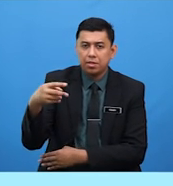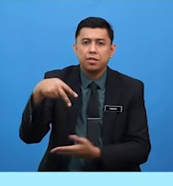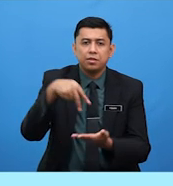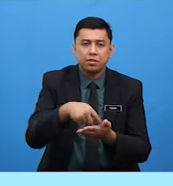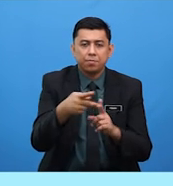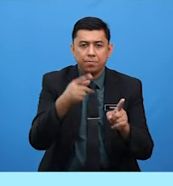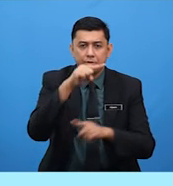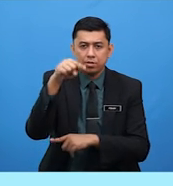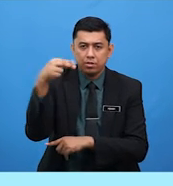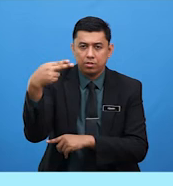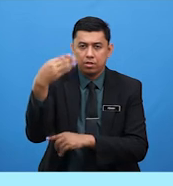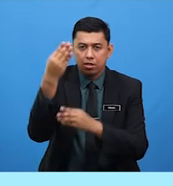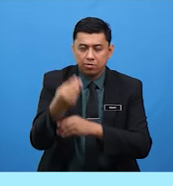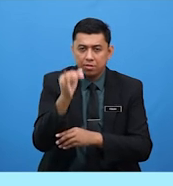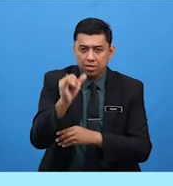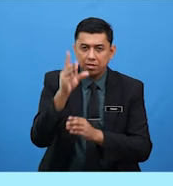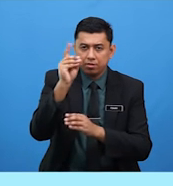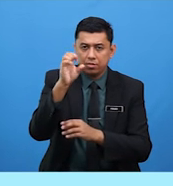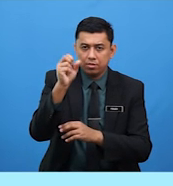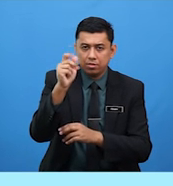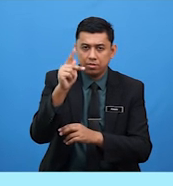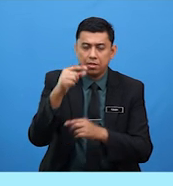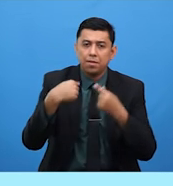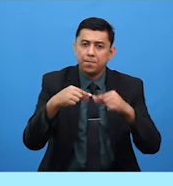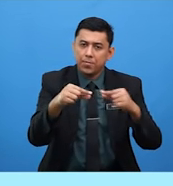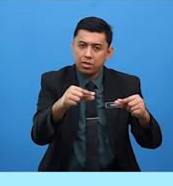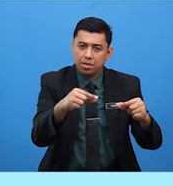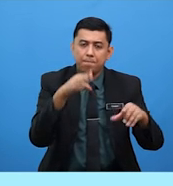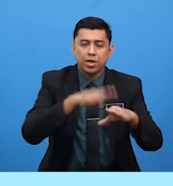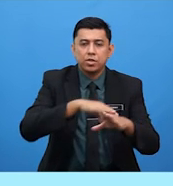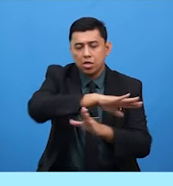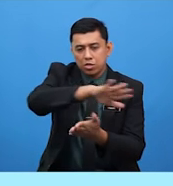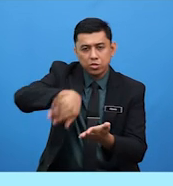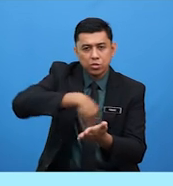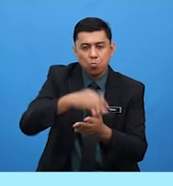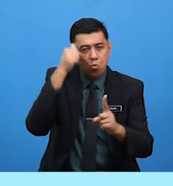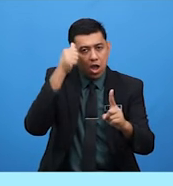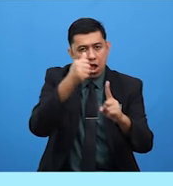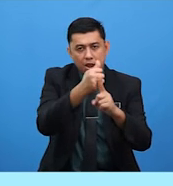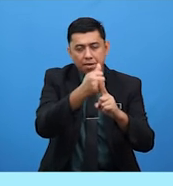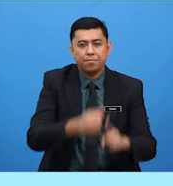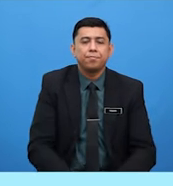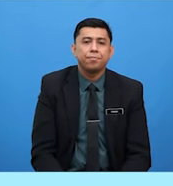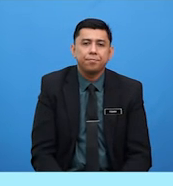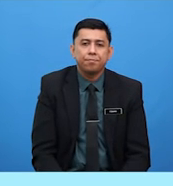daripada zara-zara halus yang diskret dan sentiasa bergerak pada semua arah.